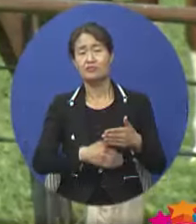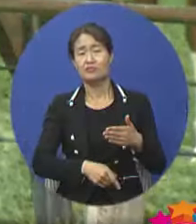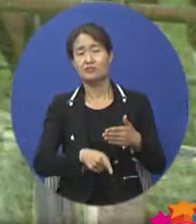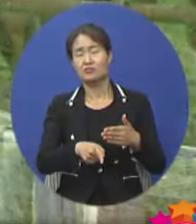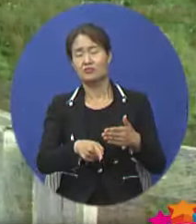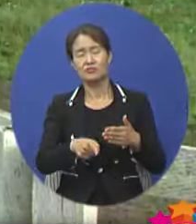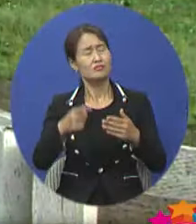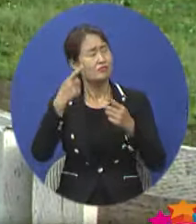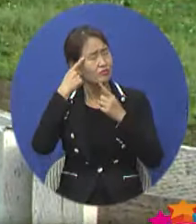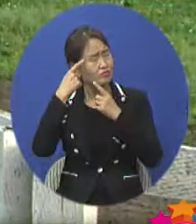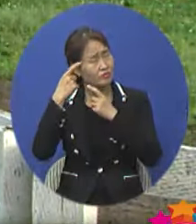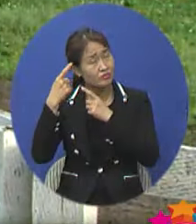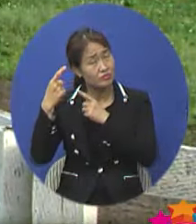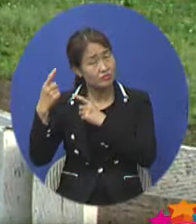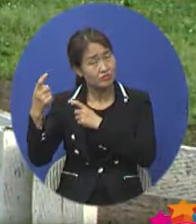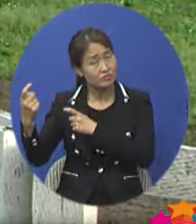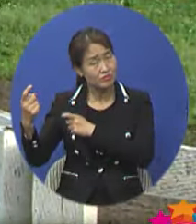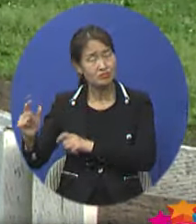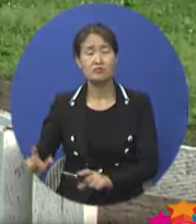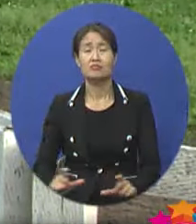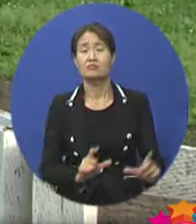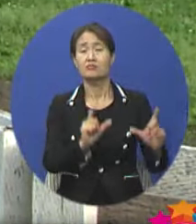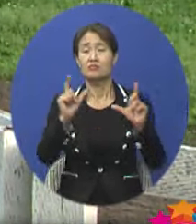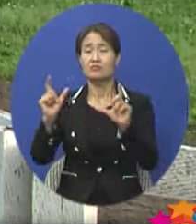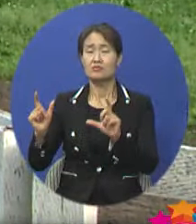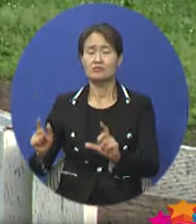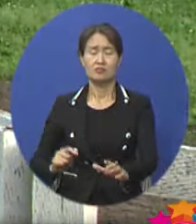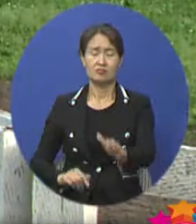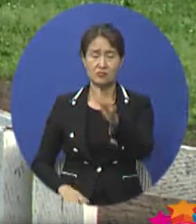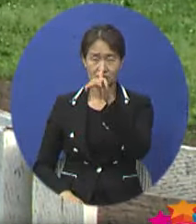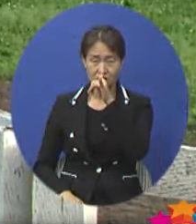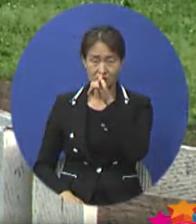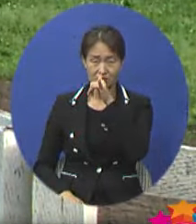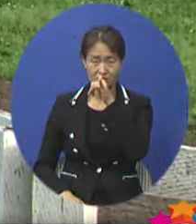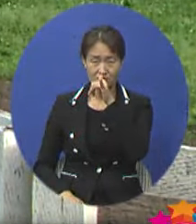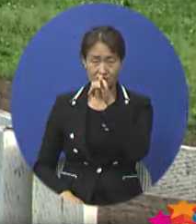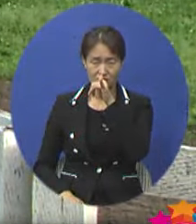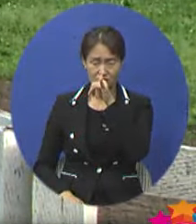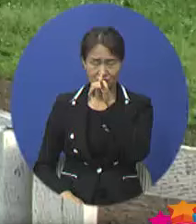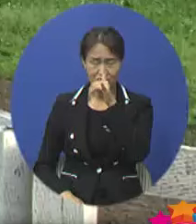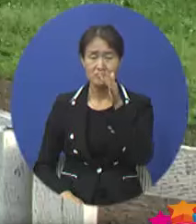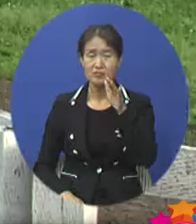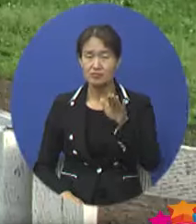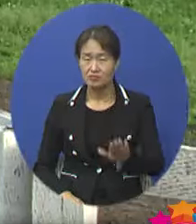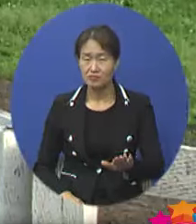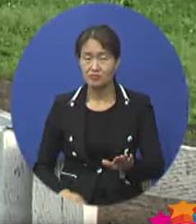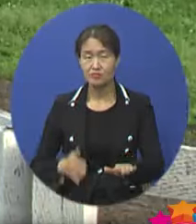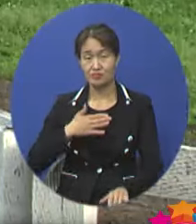남겨진 추억으로 살고 있다는데